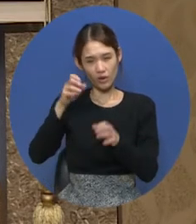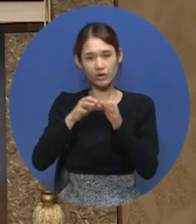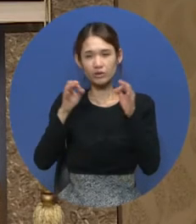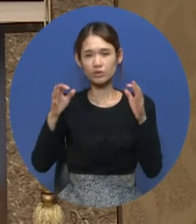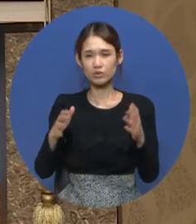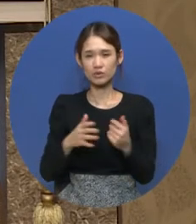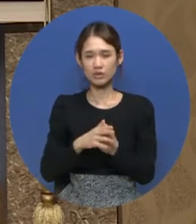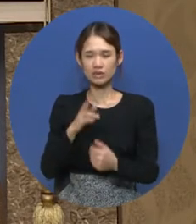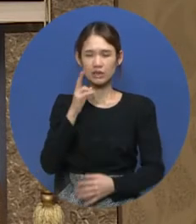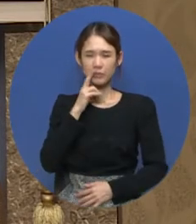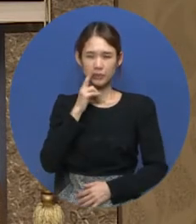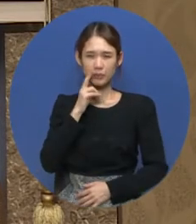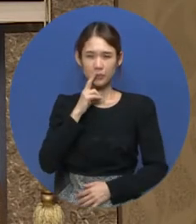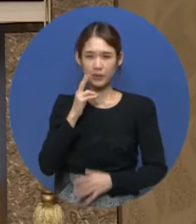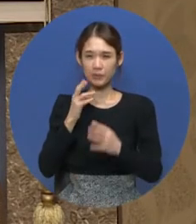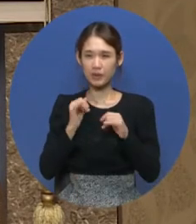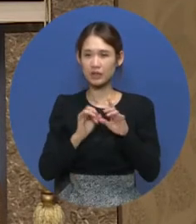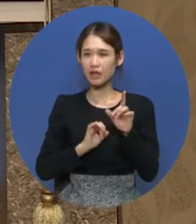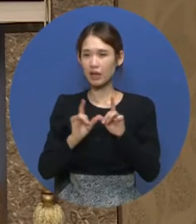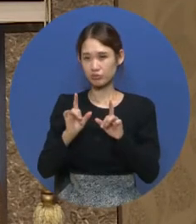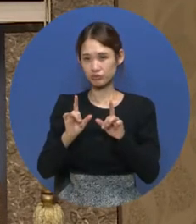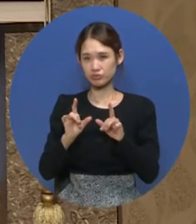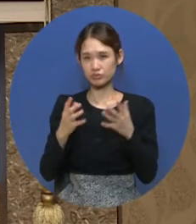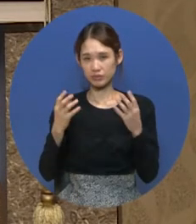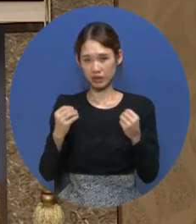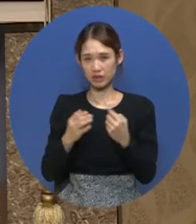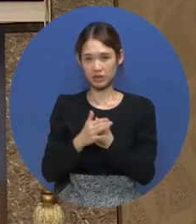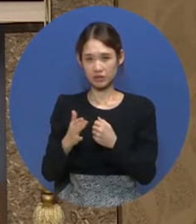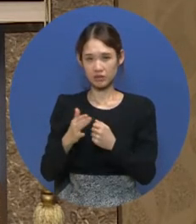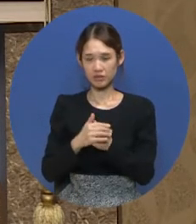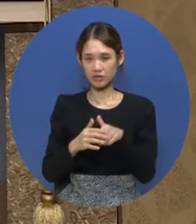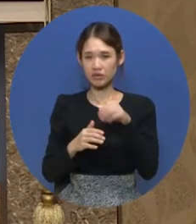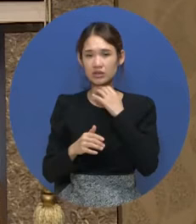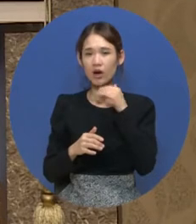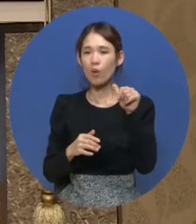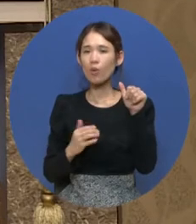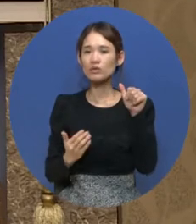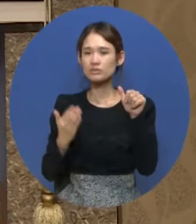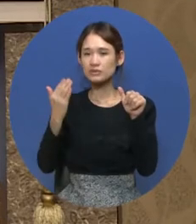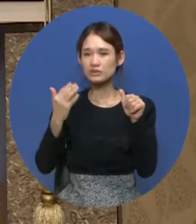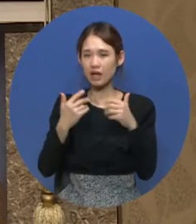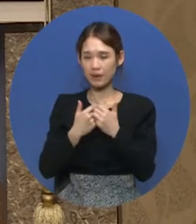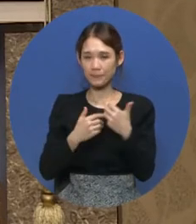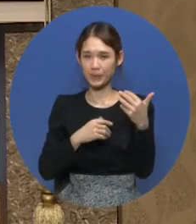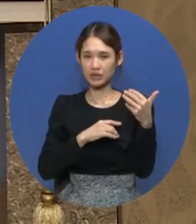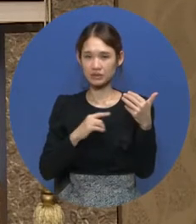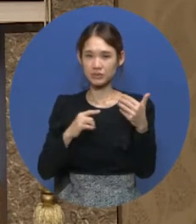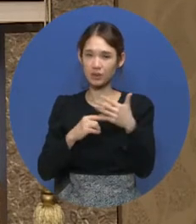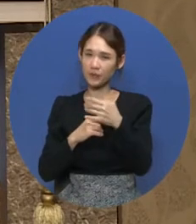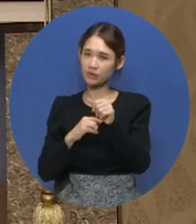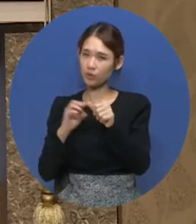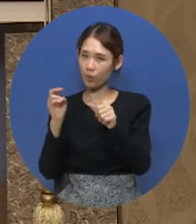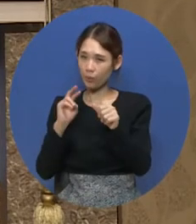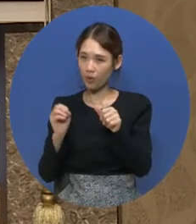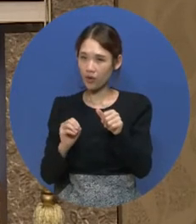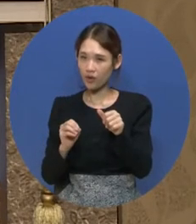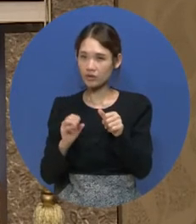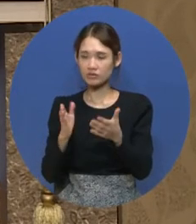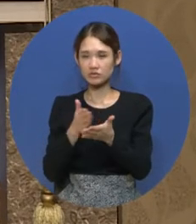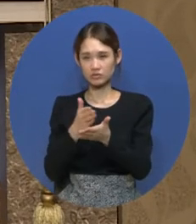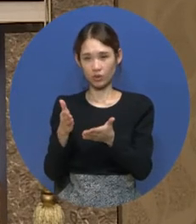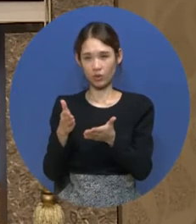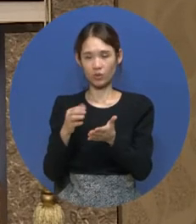분들이 주 예 대상자 여 썼기 때문에 50세 이상의 약 80 내지 다시 5% 정도 어